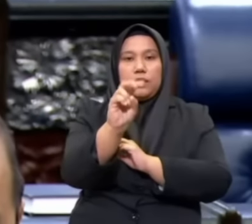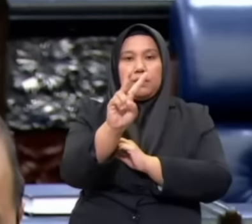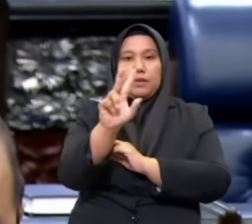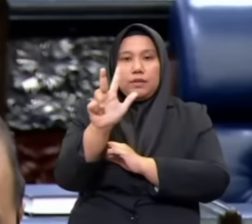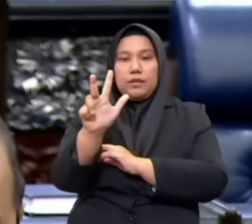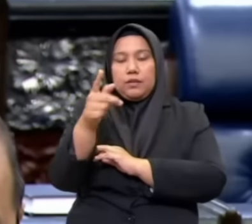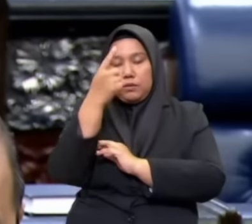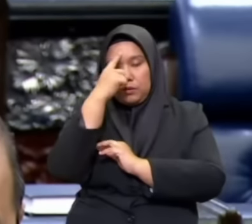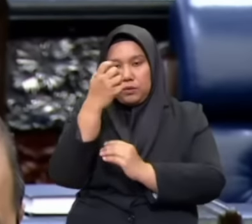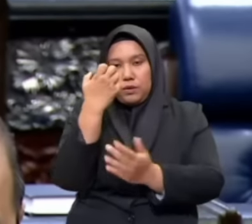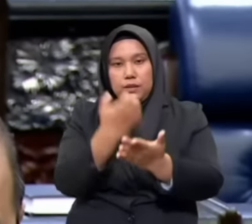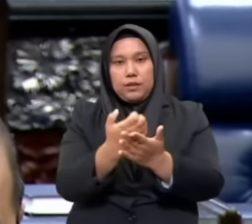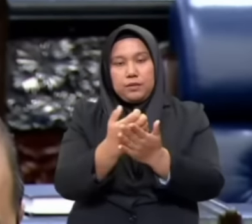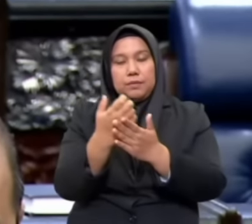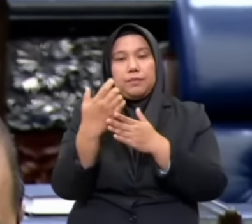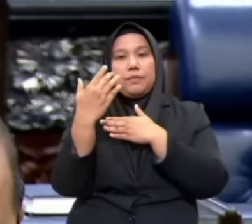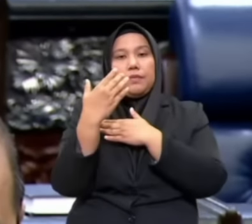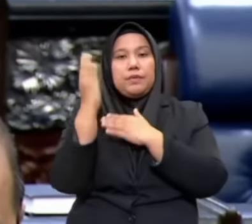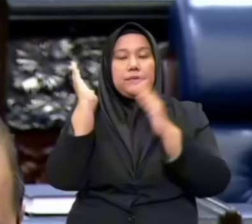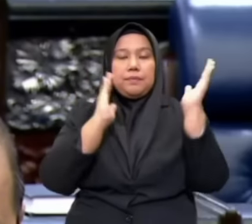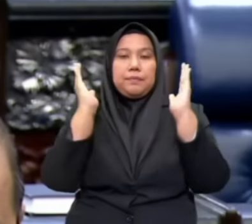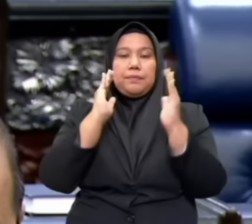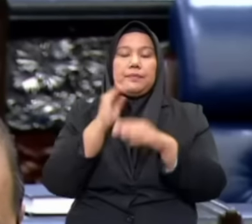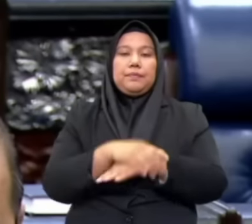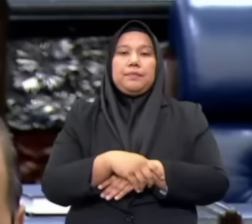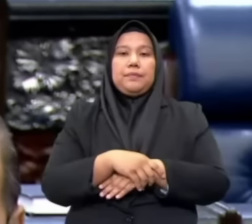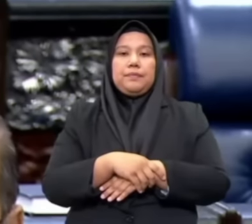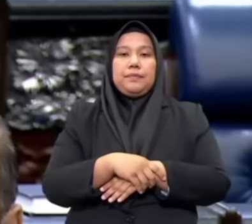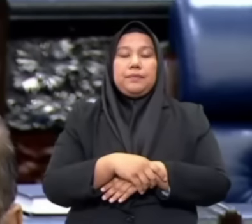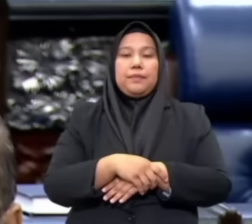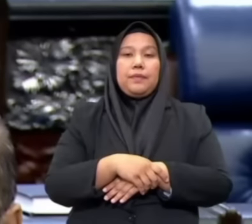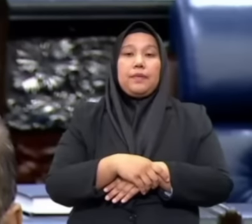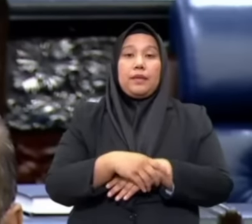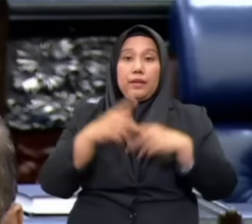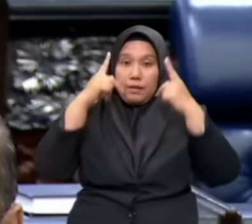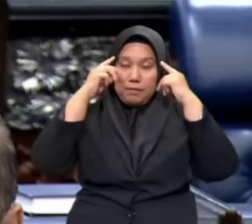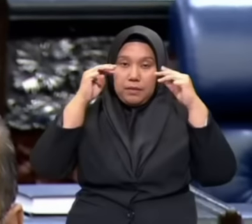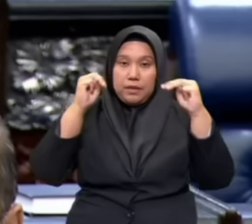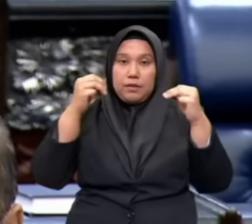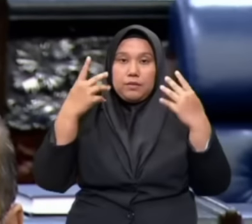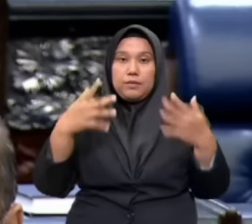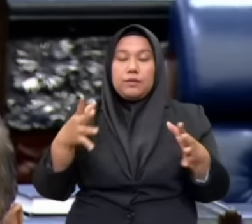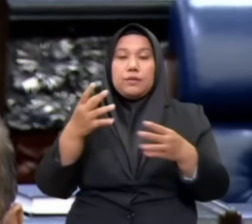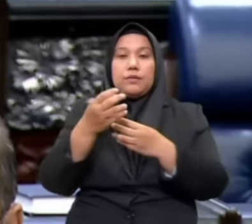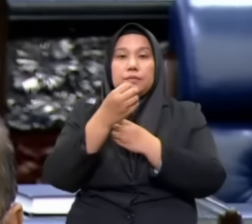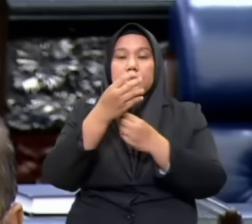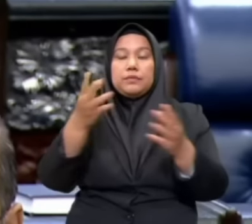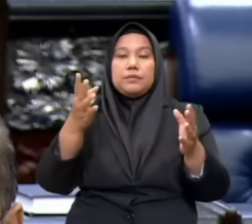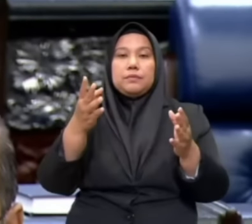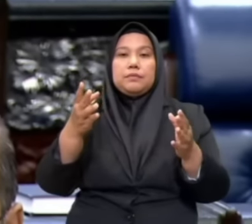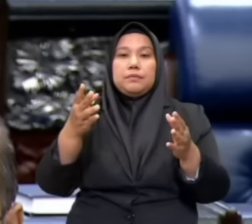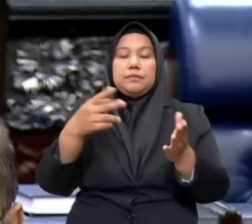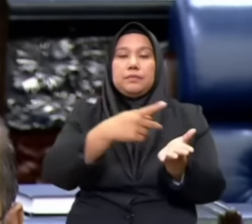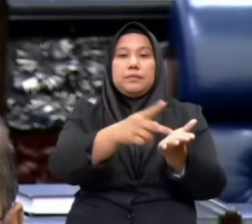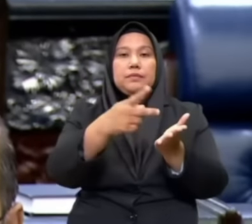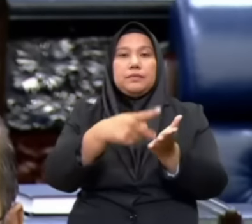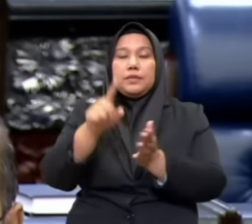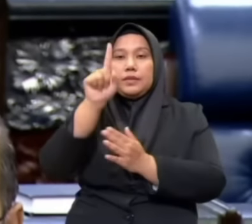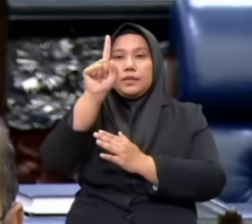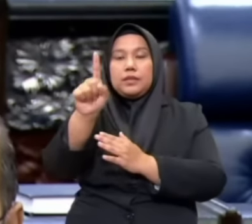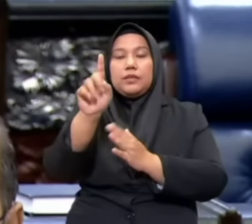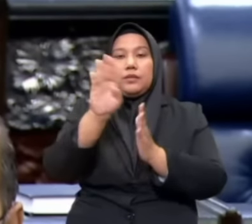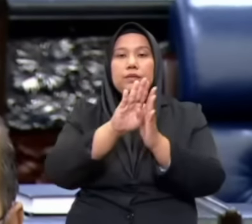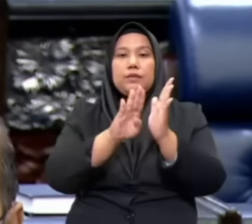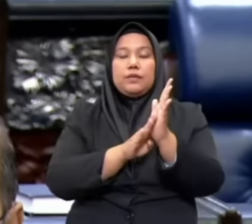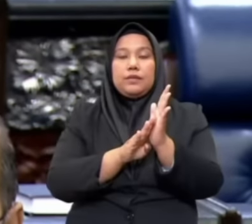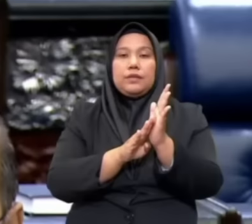ekonomi negara. Pada 2024, Yang Amat Berhormat Perdana Menteri mengumumkan pembiayaan 1 bilion untuk pelbagai segmen usahawan